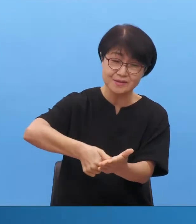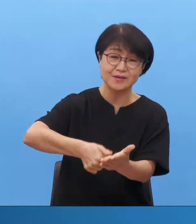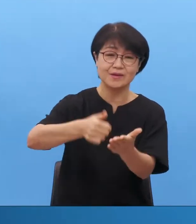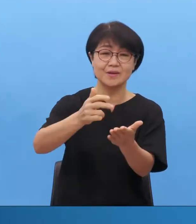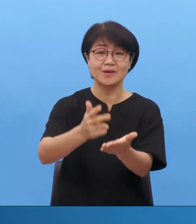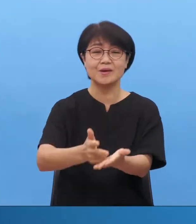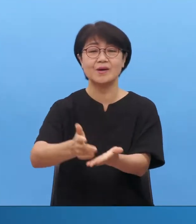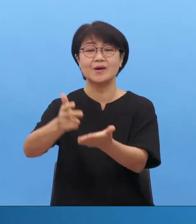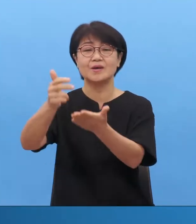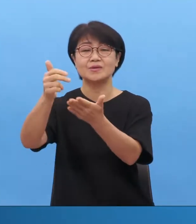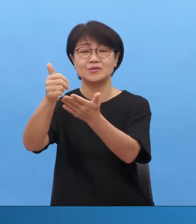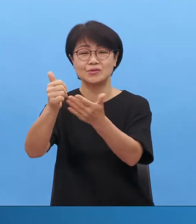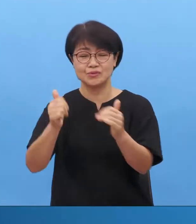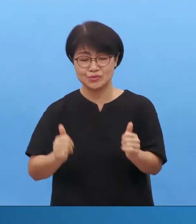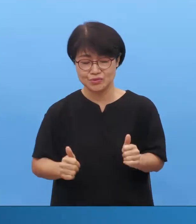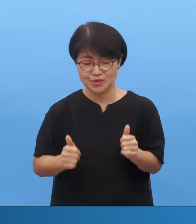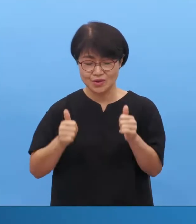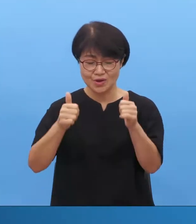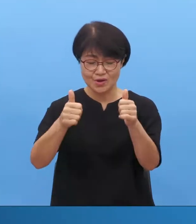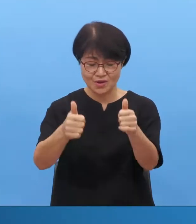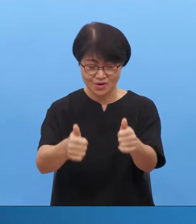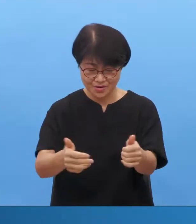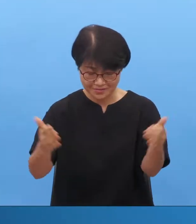엎드려서 주